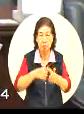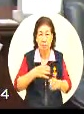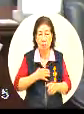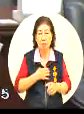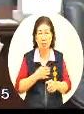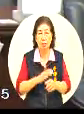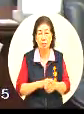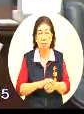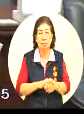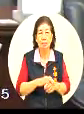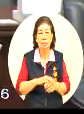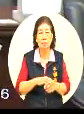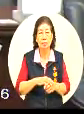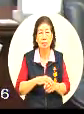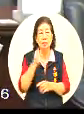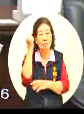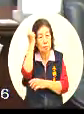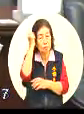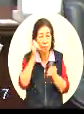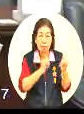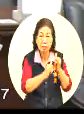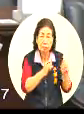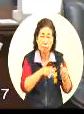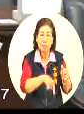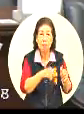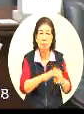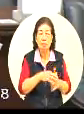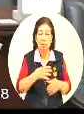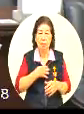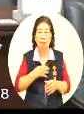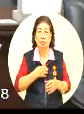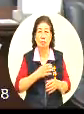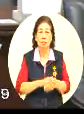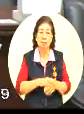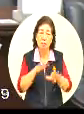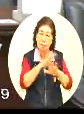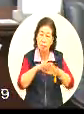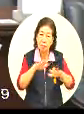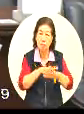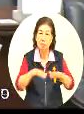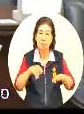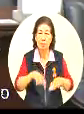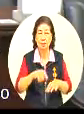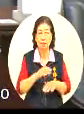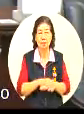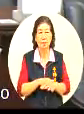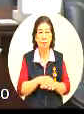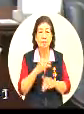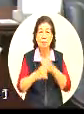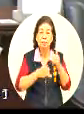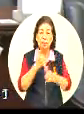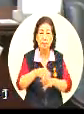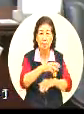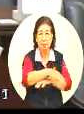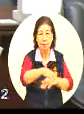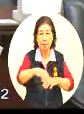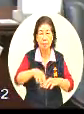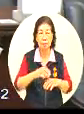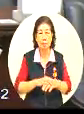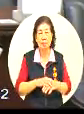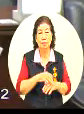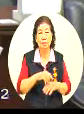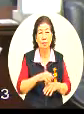们居民哦免于恐慌，好，哦，还可以安心安全的 一个生活环境。我来请